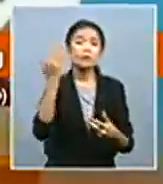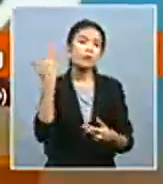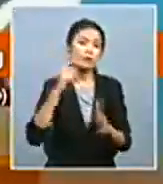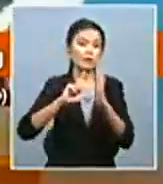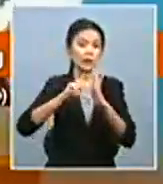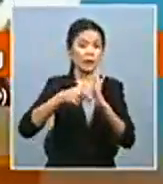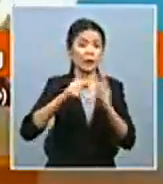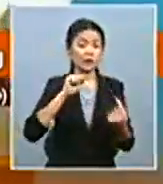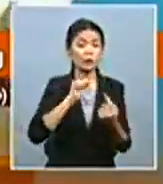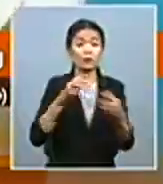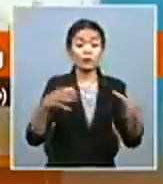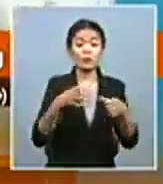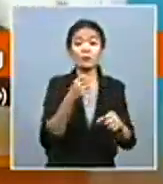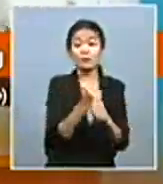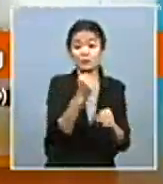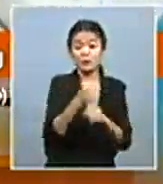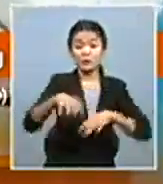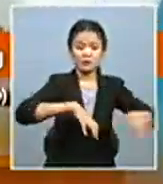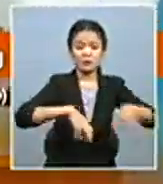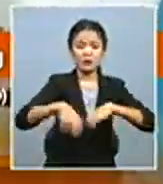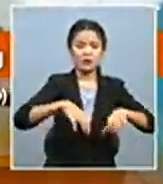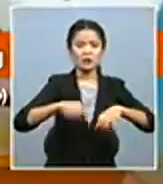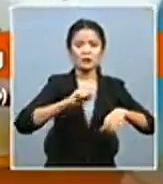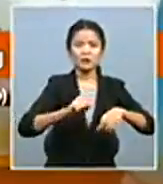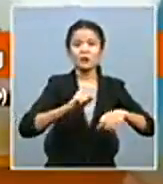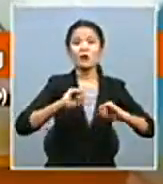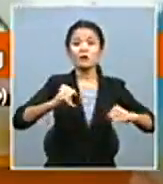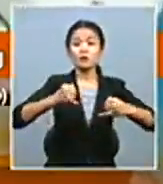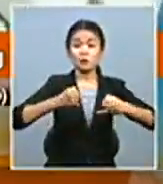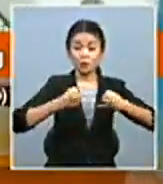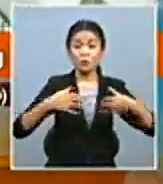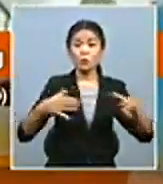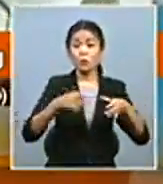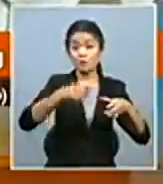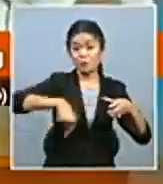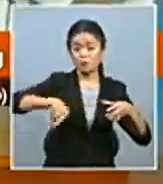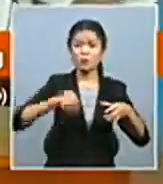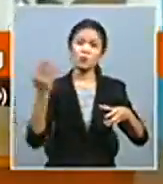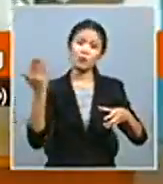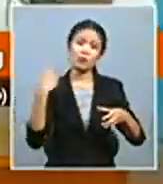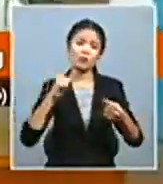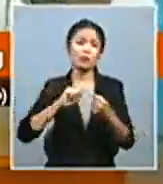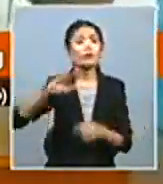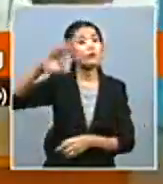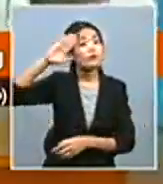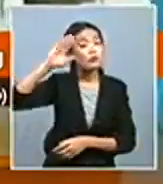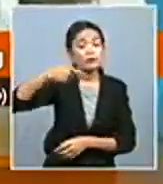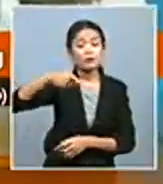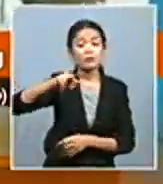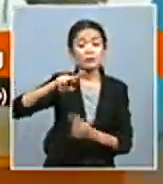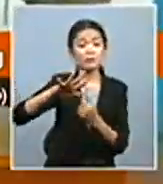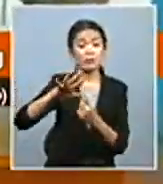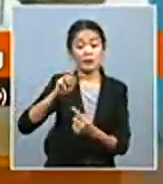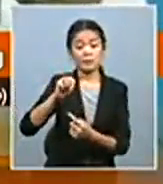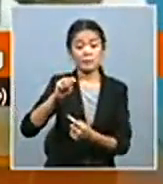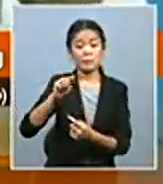คชาติไทยทำหน้าที่บริหารจัดการแทนเจ้าของซึ่งก็ได้แก่กลุ่มราชคูจากยุคของพลตำรวจเอกประมาณอดิเรกสารจนถึงยุ